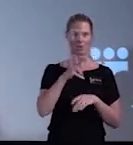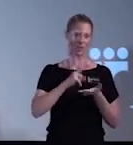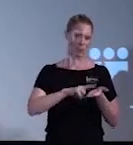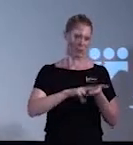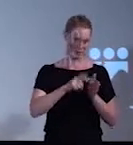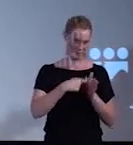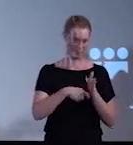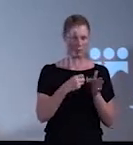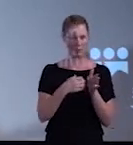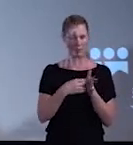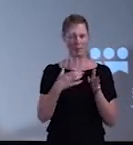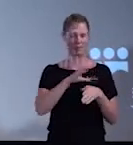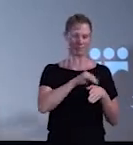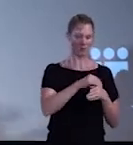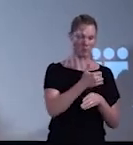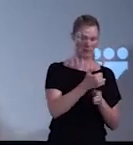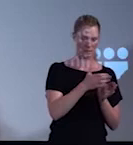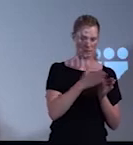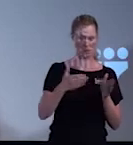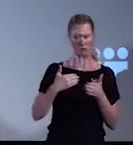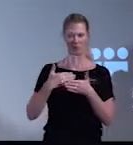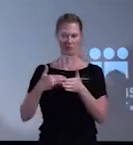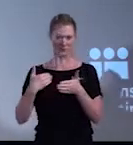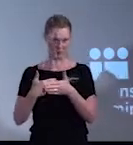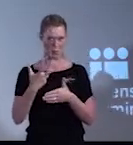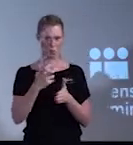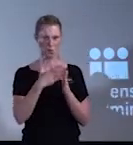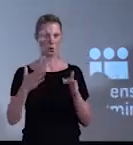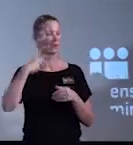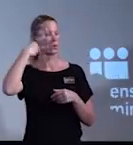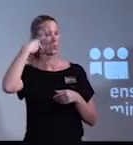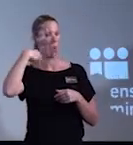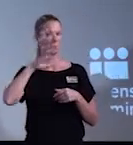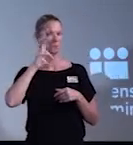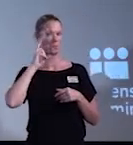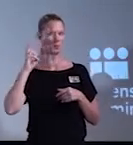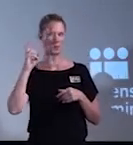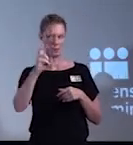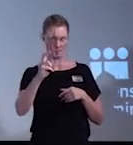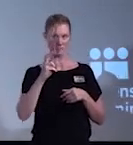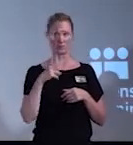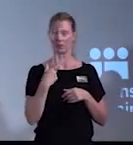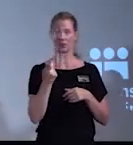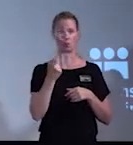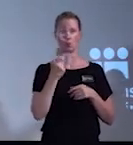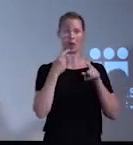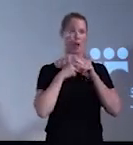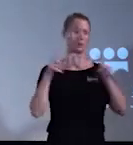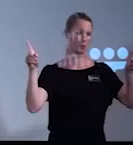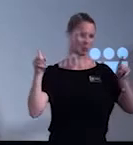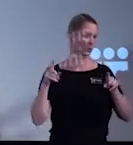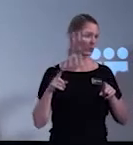dokumentär som beskriver Sverige från 60-talet till 80-talet ur ett romskt perspektiv. Det är ju någonting helt